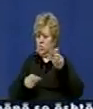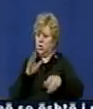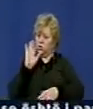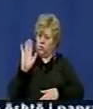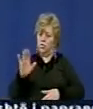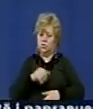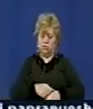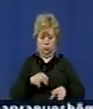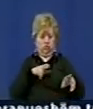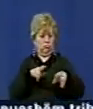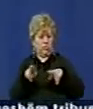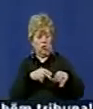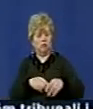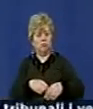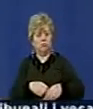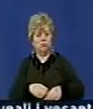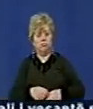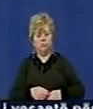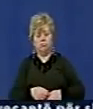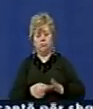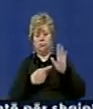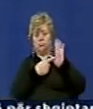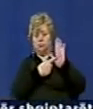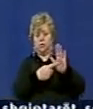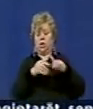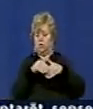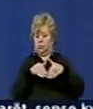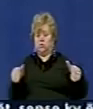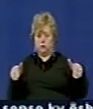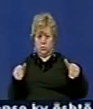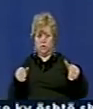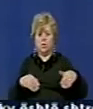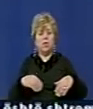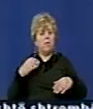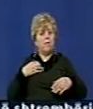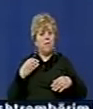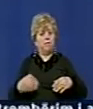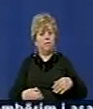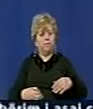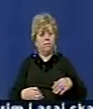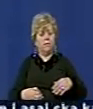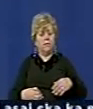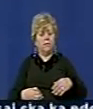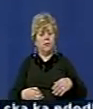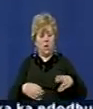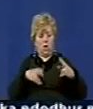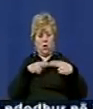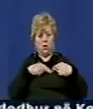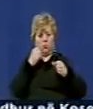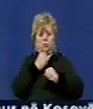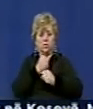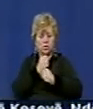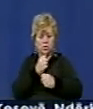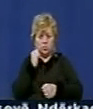thon vetes gjykatës dhe prokuror të betuar në panshmëri, ndershmëri dhe profesionalizëm, kryejnë obligimet